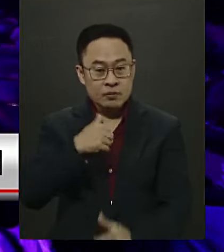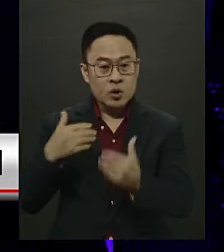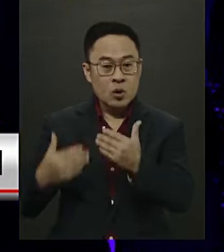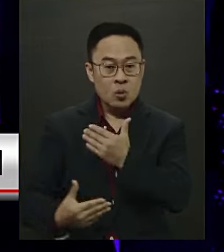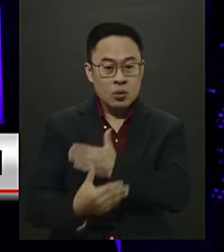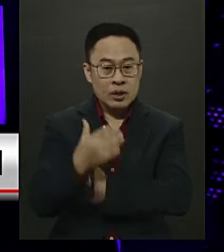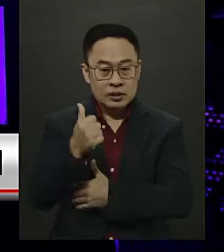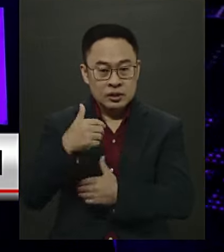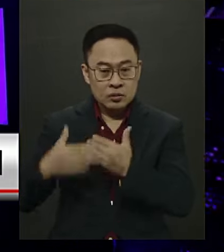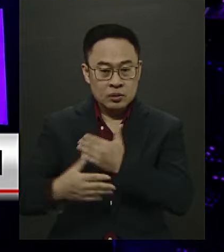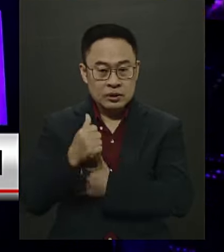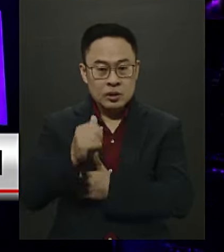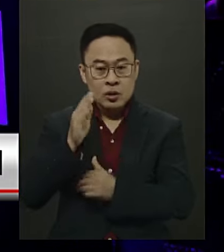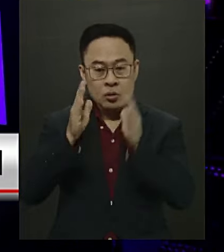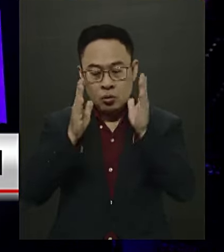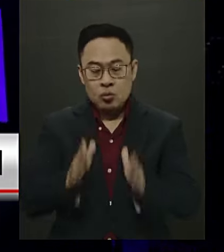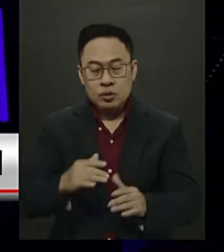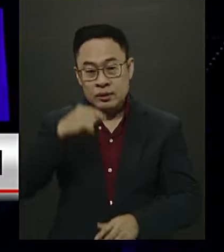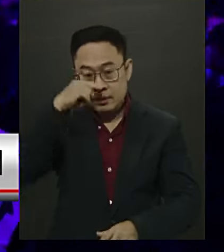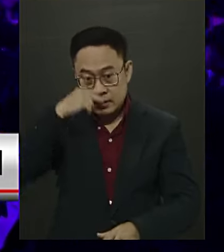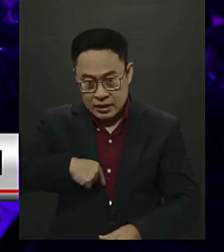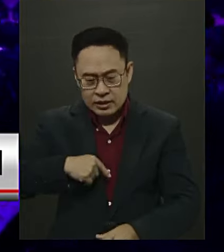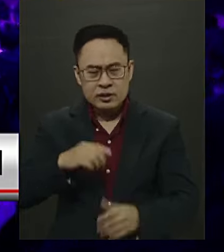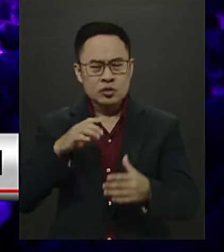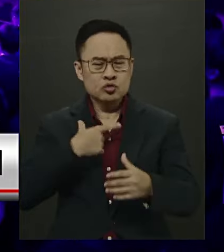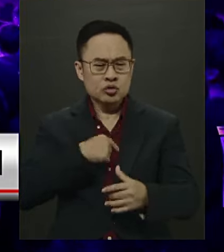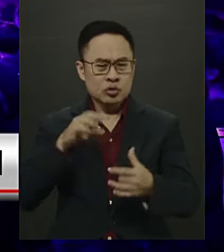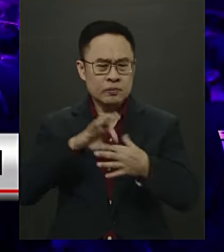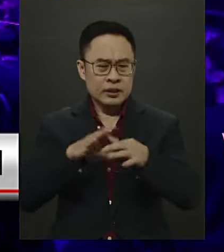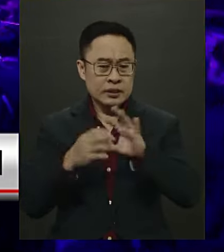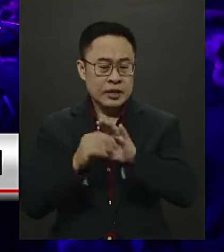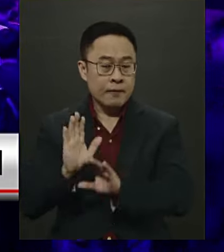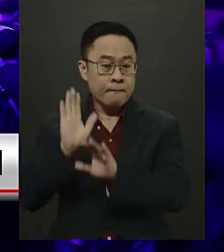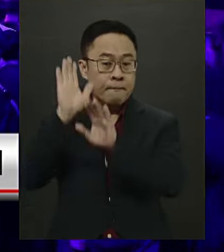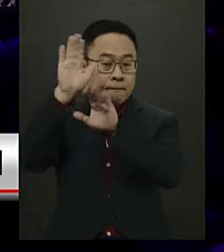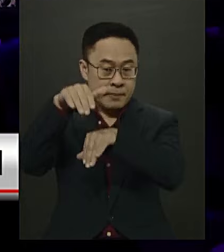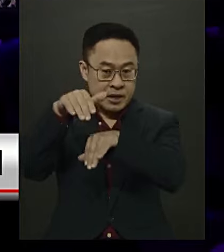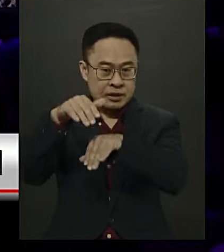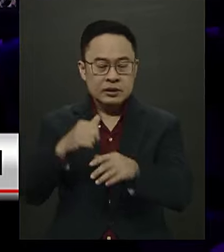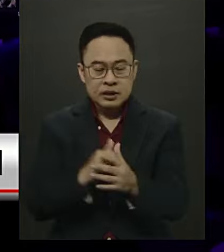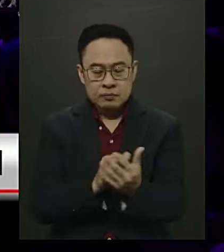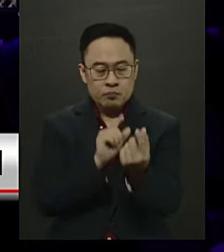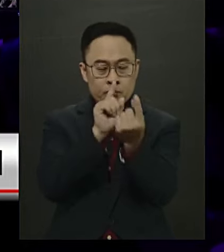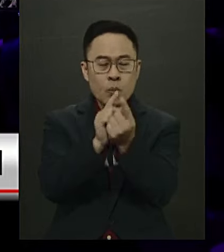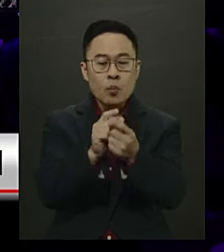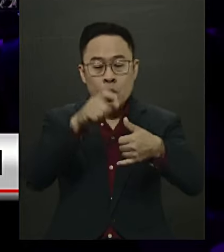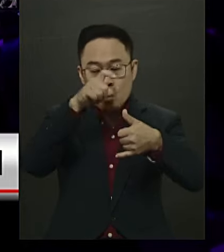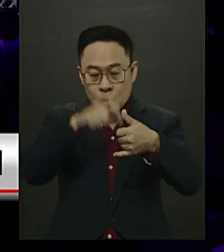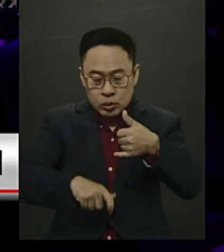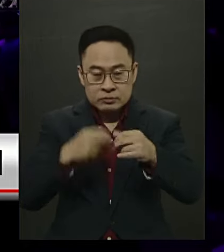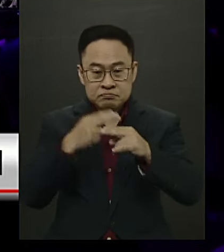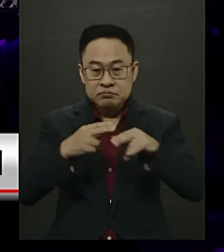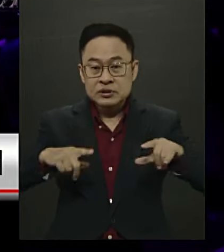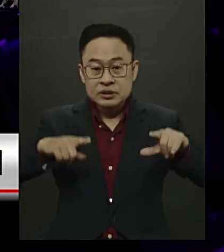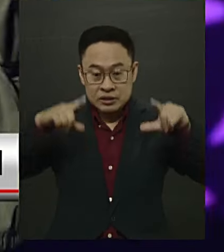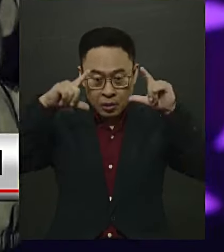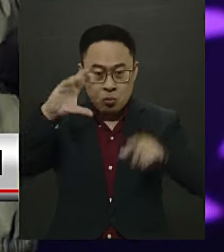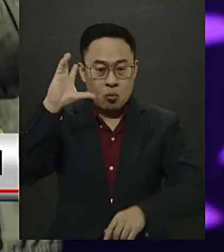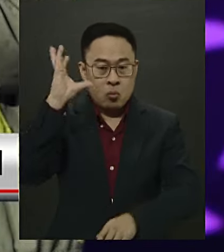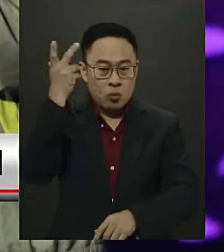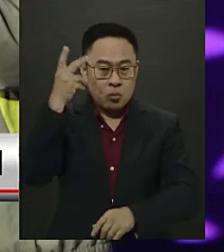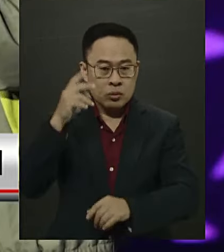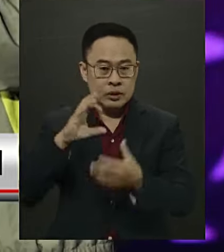สอันดีมากๆนะคะของแฟนๆกีฬาแฟนๆบาสเกตบอลชาวไทยที่ได้สัมผัสกับนักบาสระดับโลกกันแบ